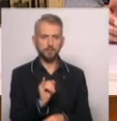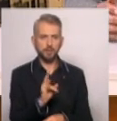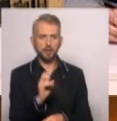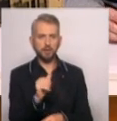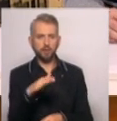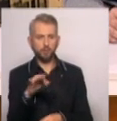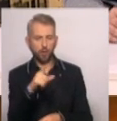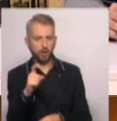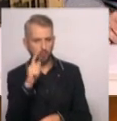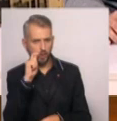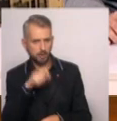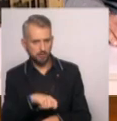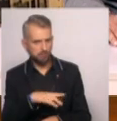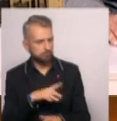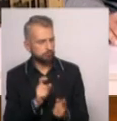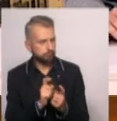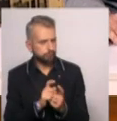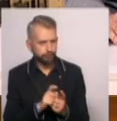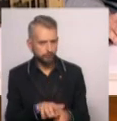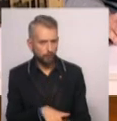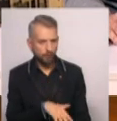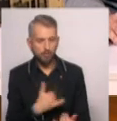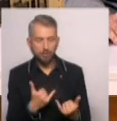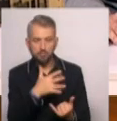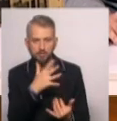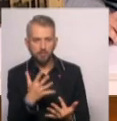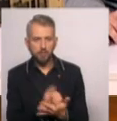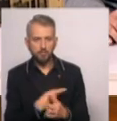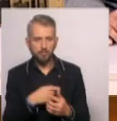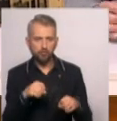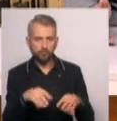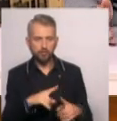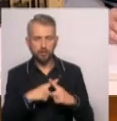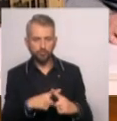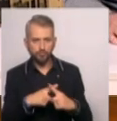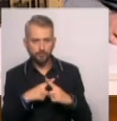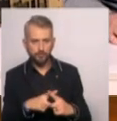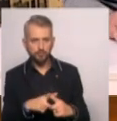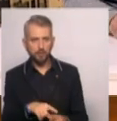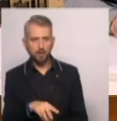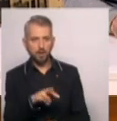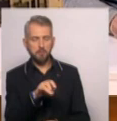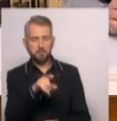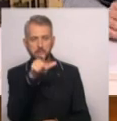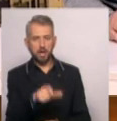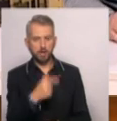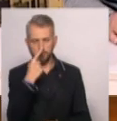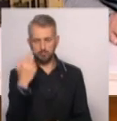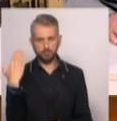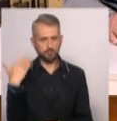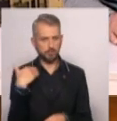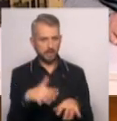«Нафтогазом» України. На поточний момент знайдено компромісне рішення. Мер на заключній сесії